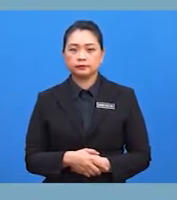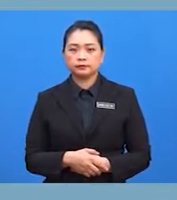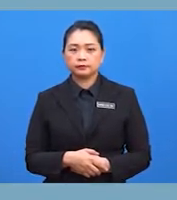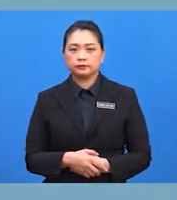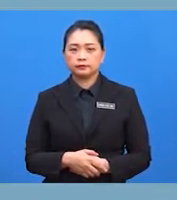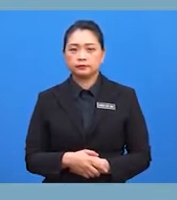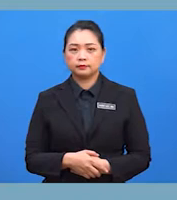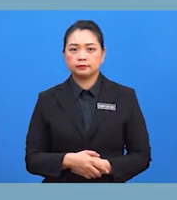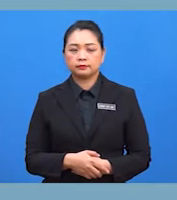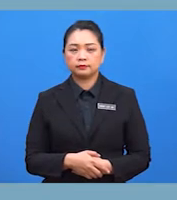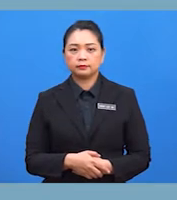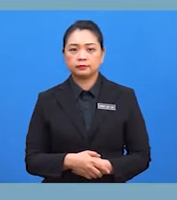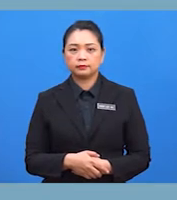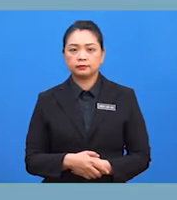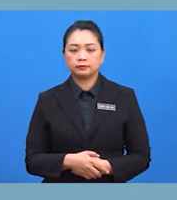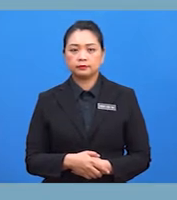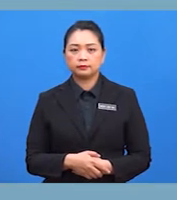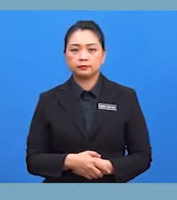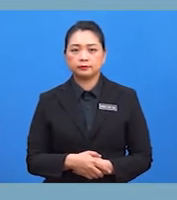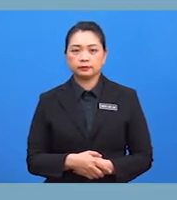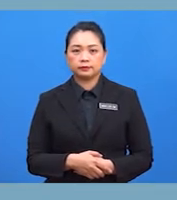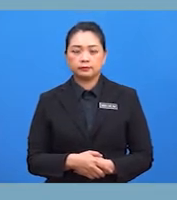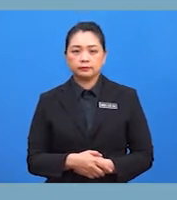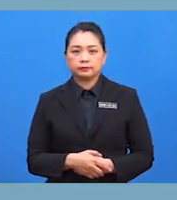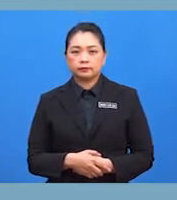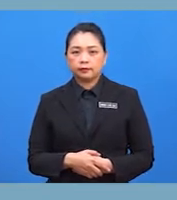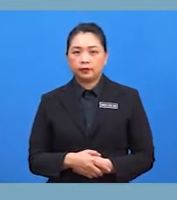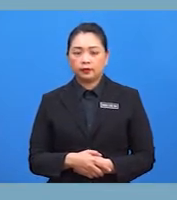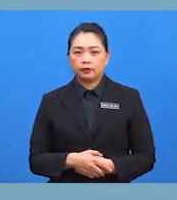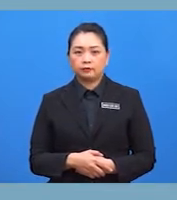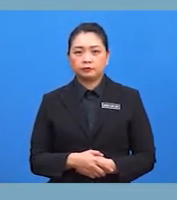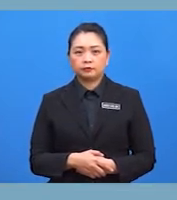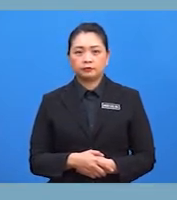adalah kadar pengangguran pada tahun 2018 ialah